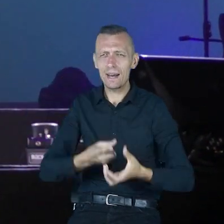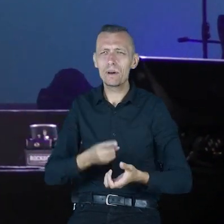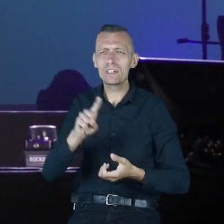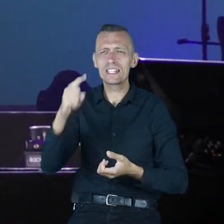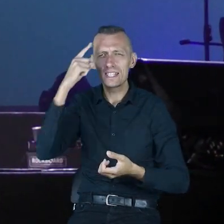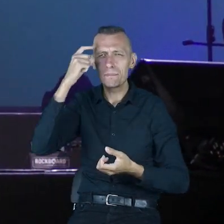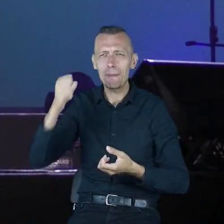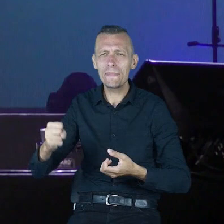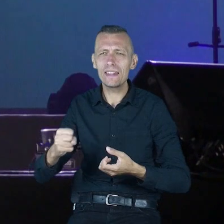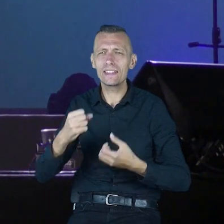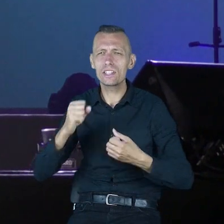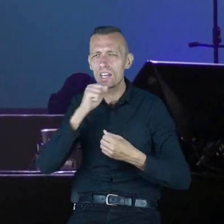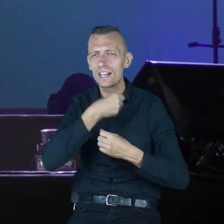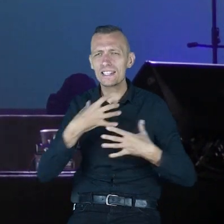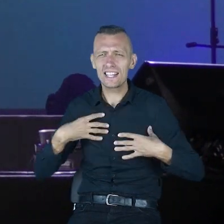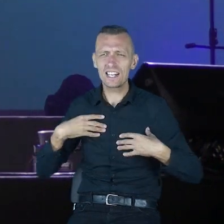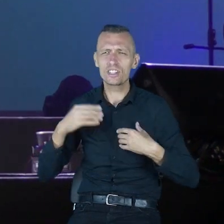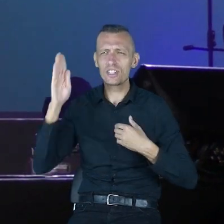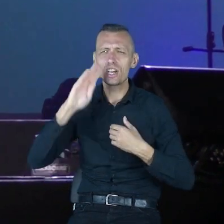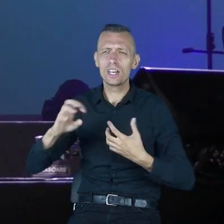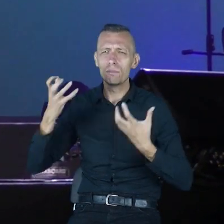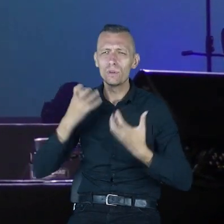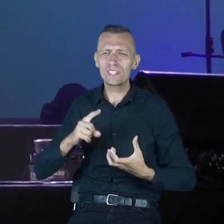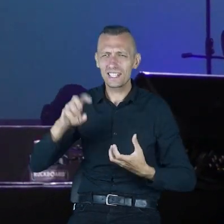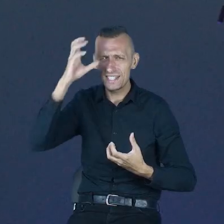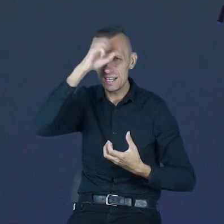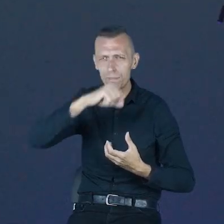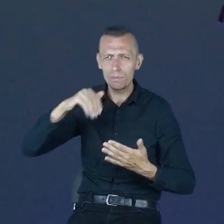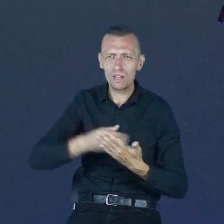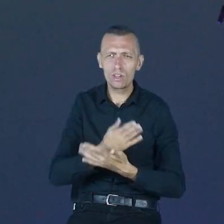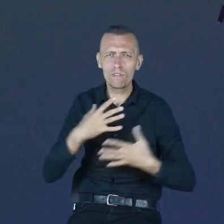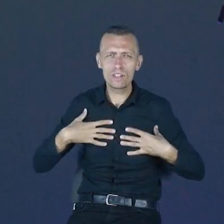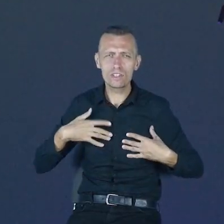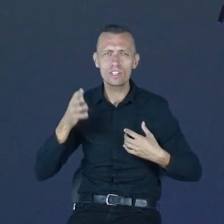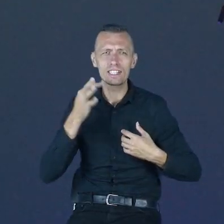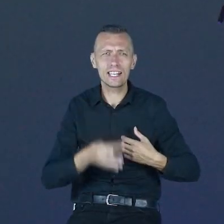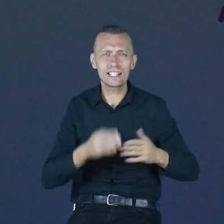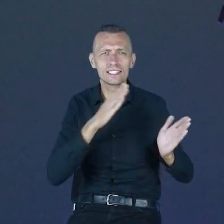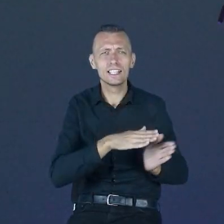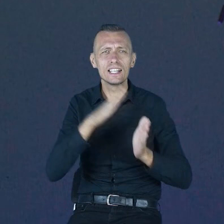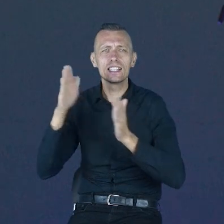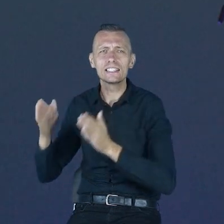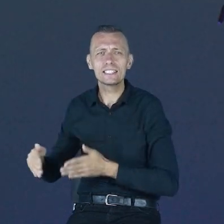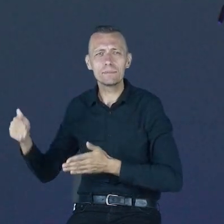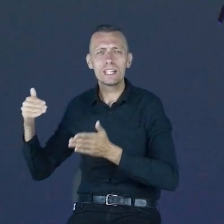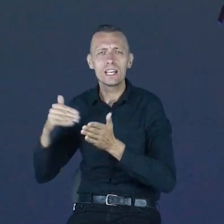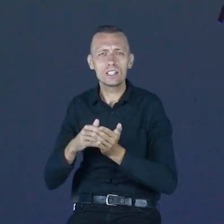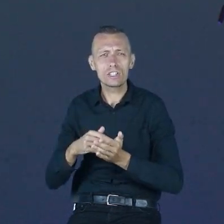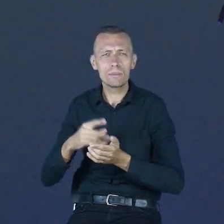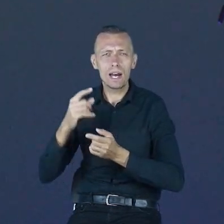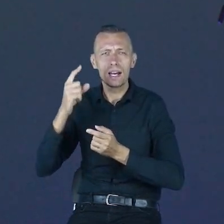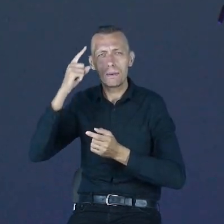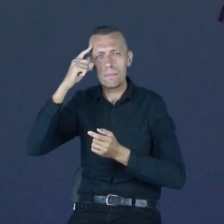zbawienia. Wiecie, hełm zbawienia jest niesamowity, bo mówi, że Bóg nas zbawił, zbawia i będziemy zbawieni przez